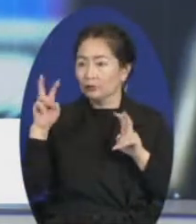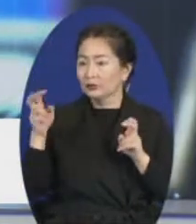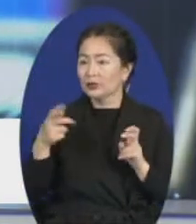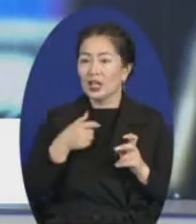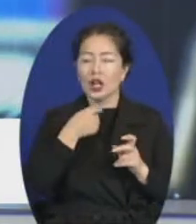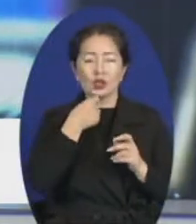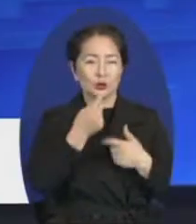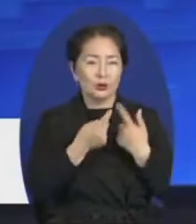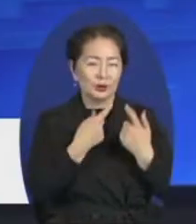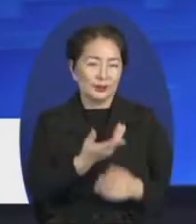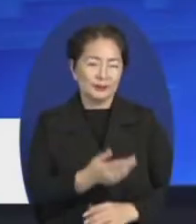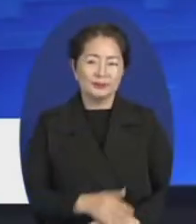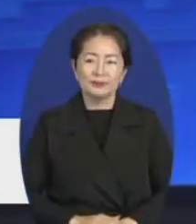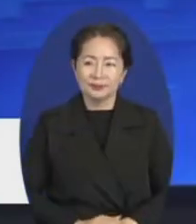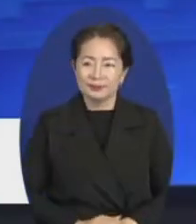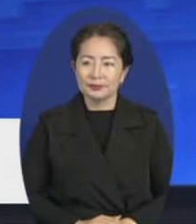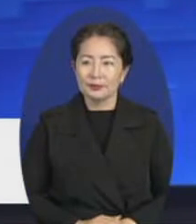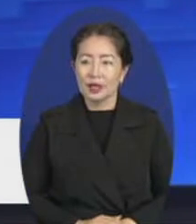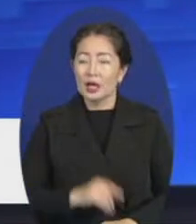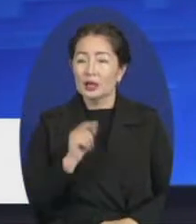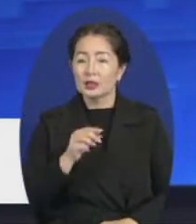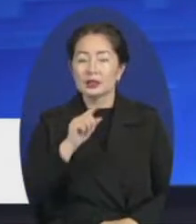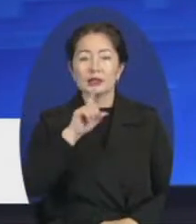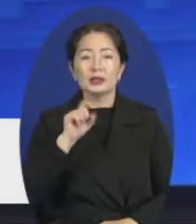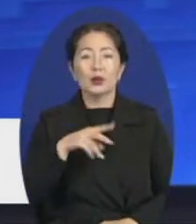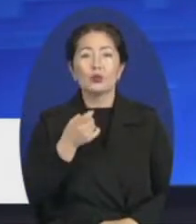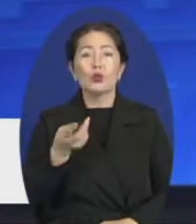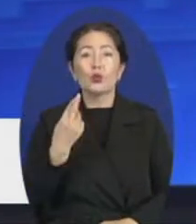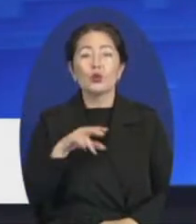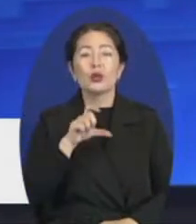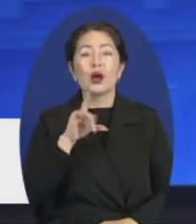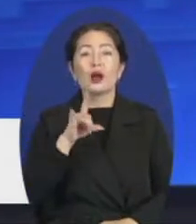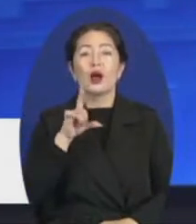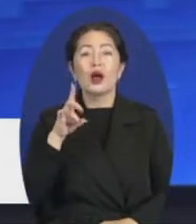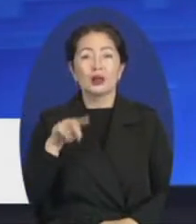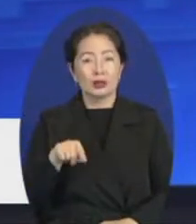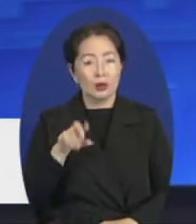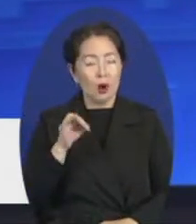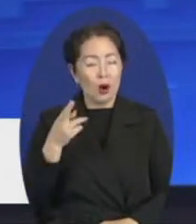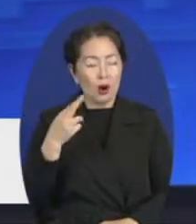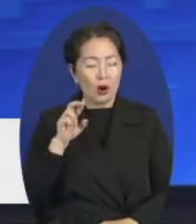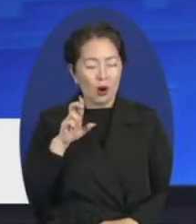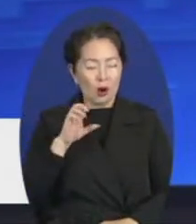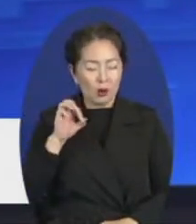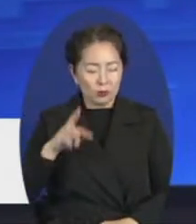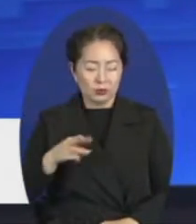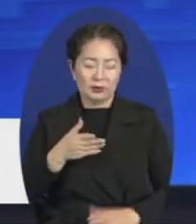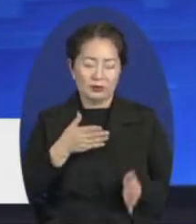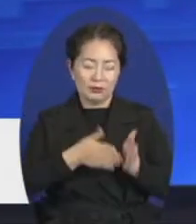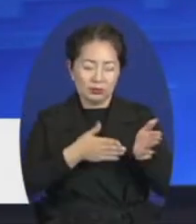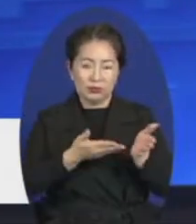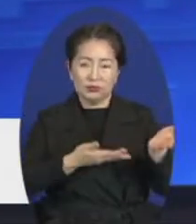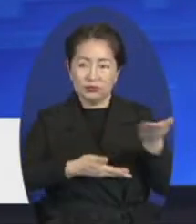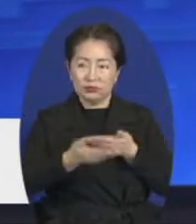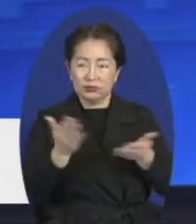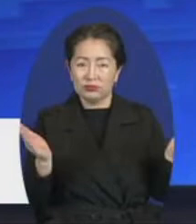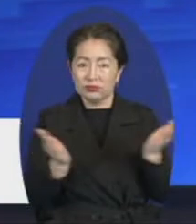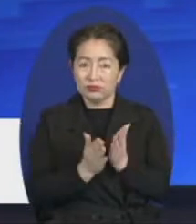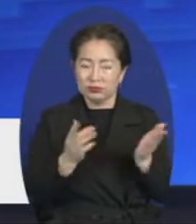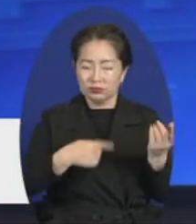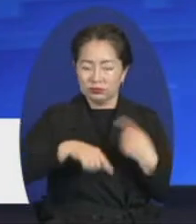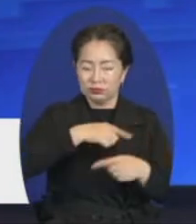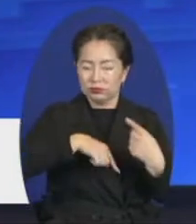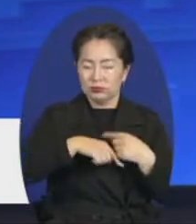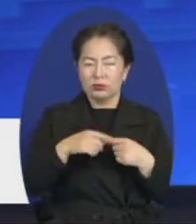студиэд Гэрэж Чулуун дэлгэрүүлнэ. Тэр замын үд ирээ бомбын хоорондын галт тэрэгний солилцоог нэмэгдүүлснээр тэнжин бомбтой сүүлийн